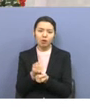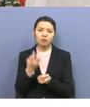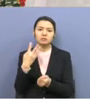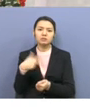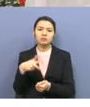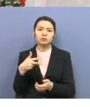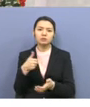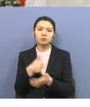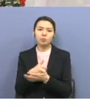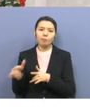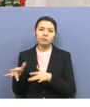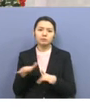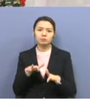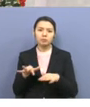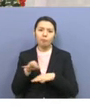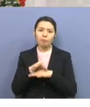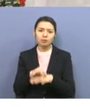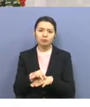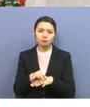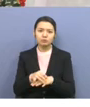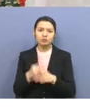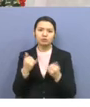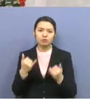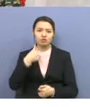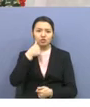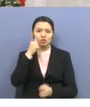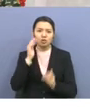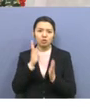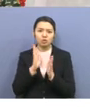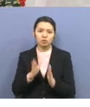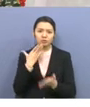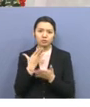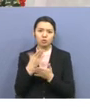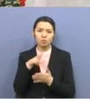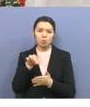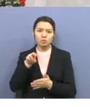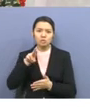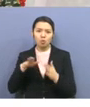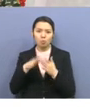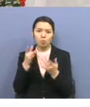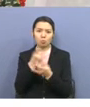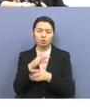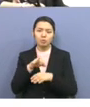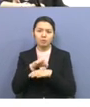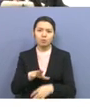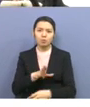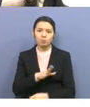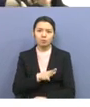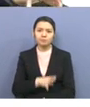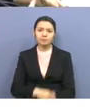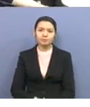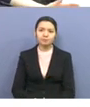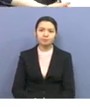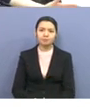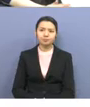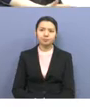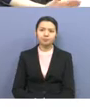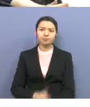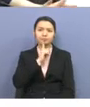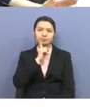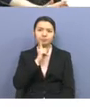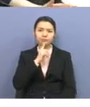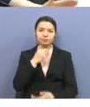жуық іс-шаралар жоспарланып отыр. Соның бірі міне кеше ғана өзіміздің достар мәдениет сарайында өткен ақындар мүшәйрасы. Әдеби кешке қатысқан жас